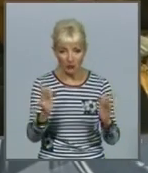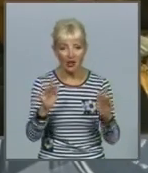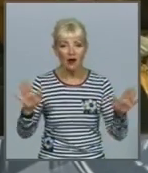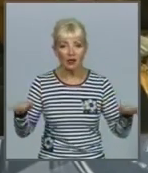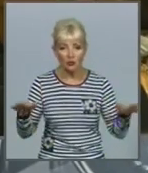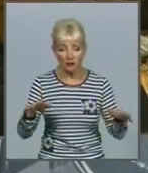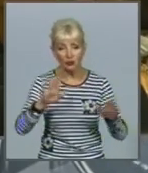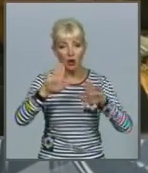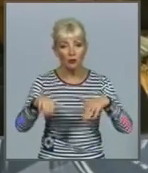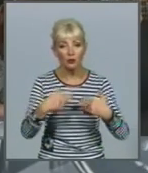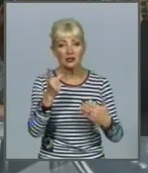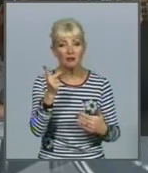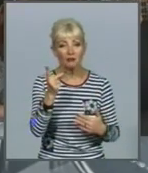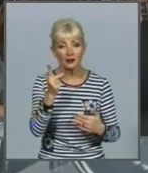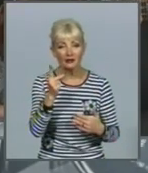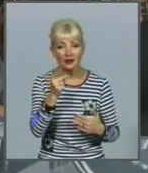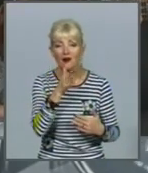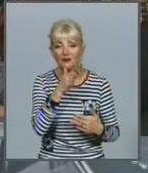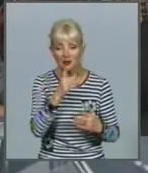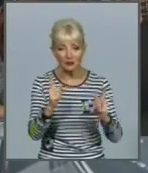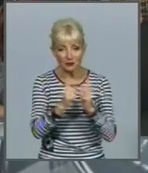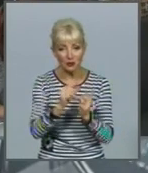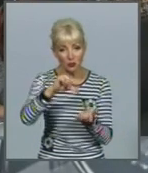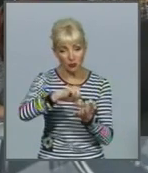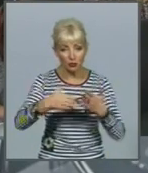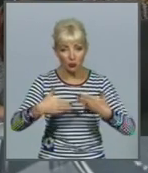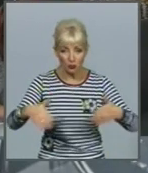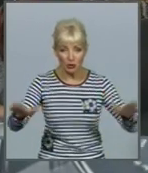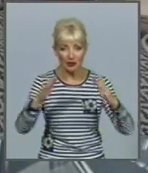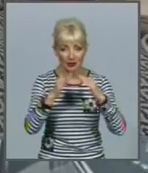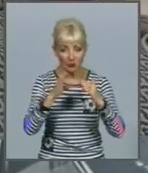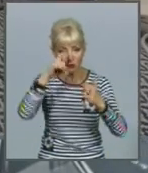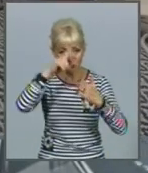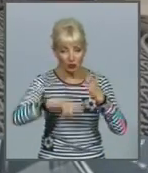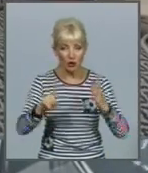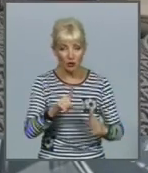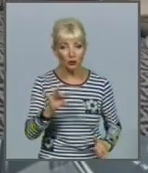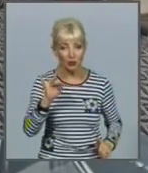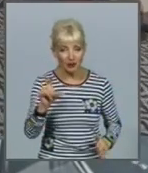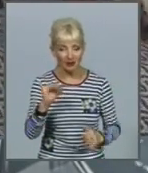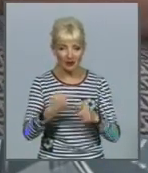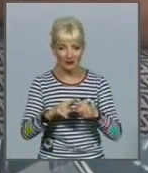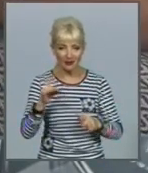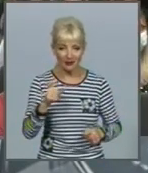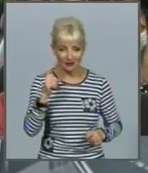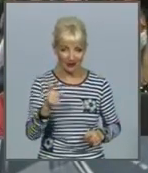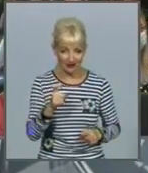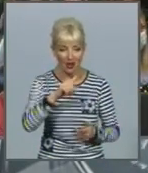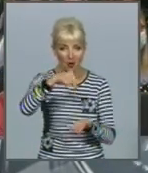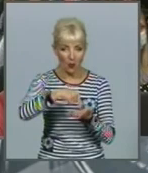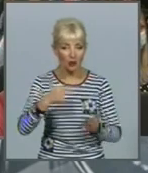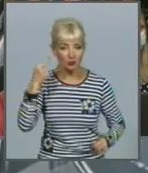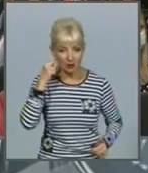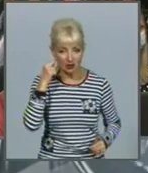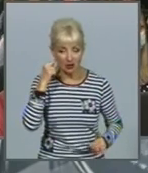півторагодинної зустрічі її учасники пішли додому з впевненістю, що їх і цього разу муніципалітет почув. Очень